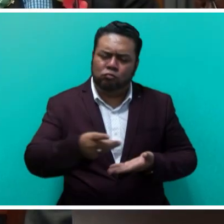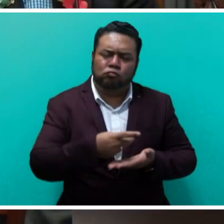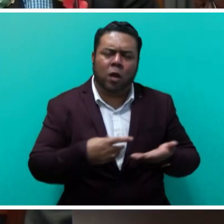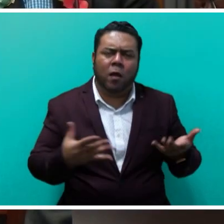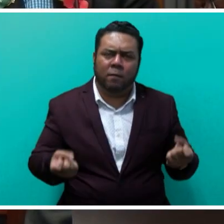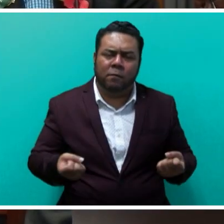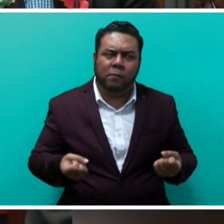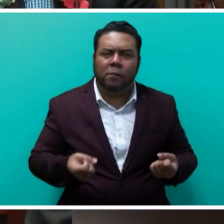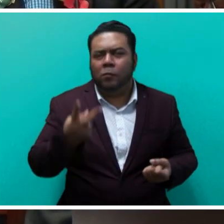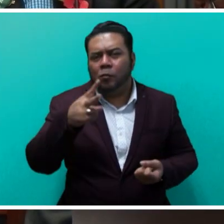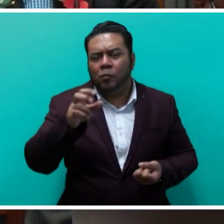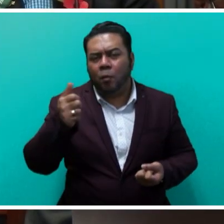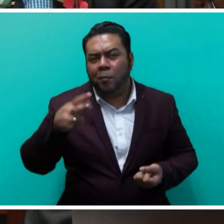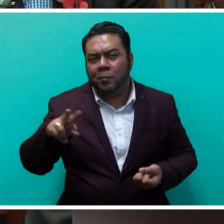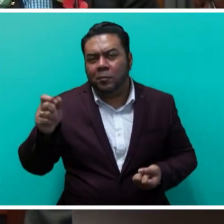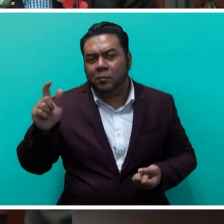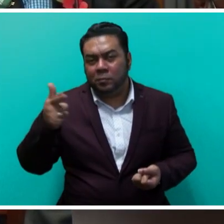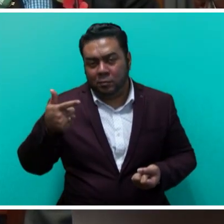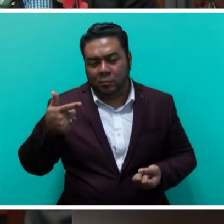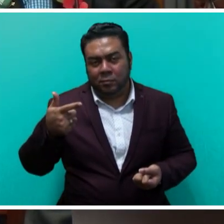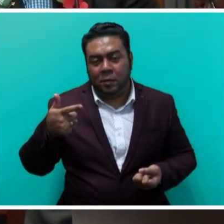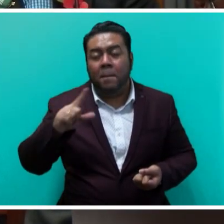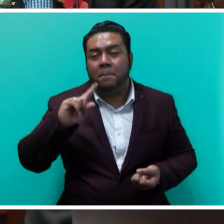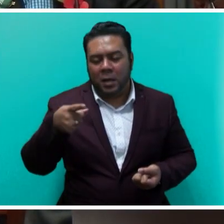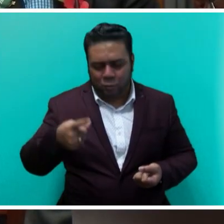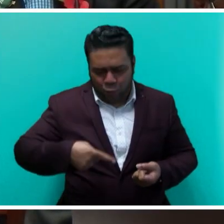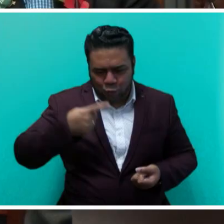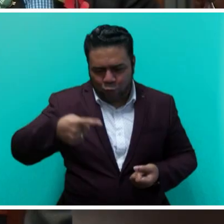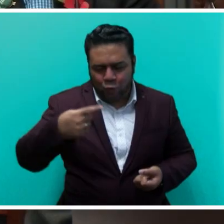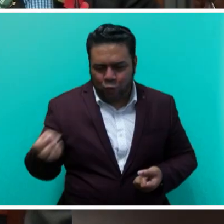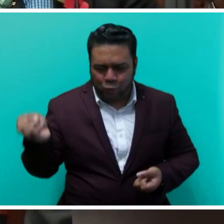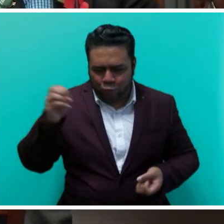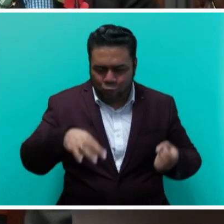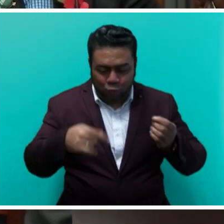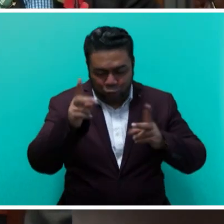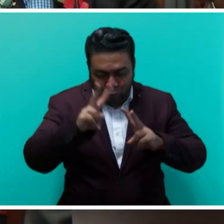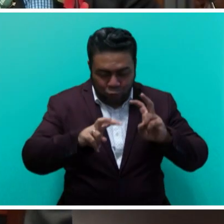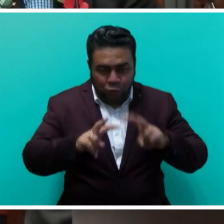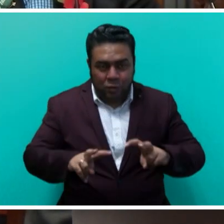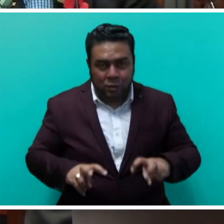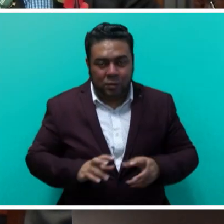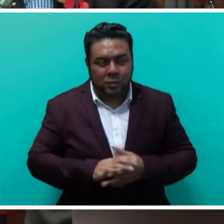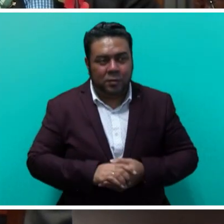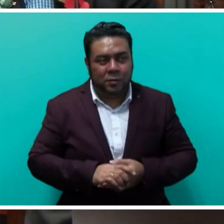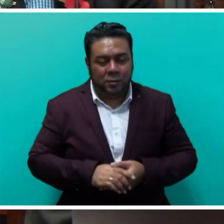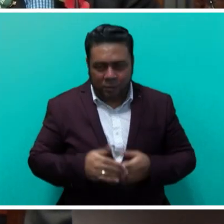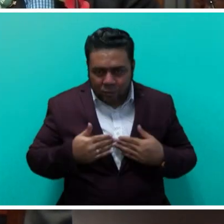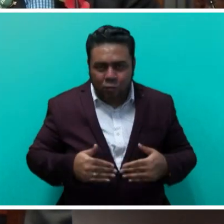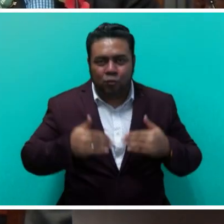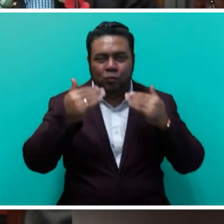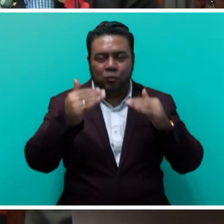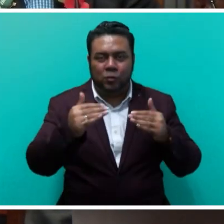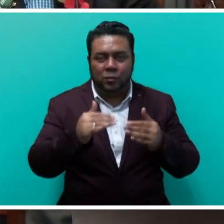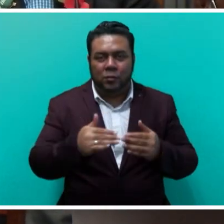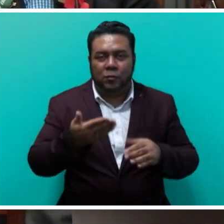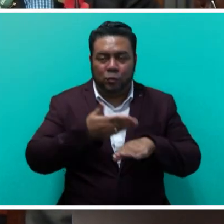rona undolu ka vitu. Ia, e sa tomani tiko, na vagandindike, kena kena talevi, ka vaka